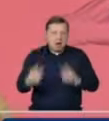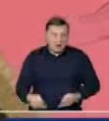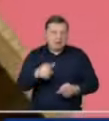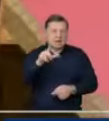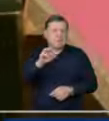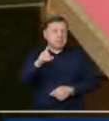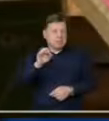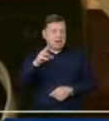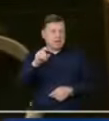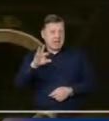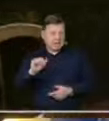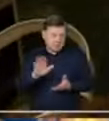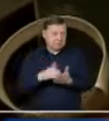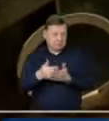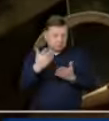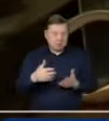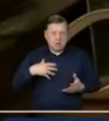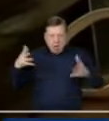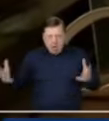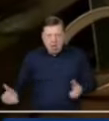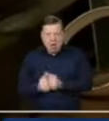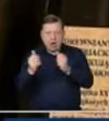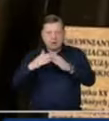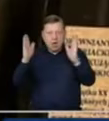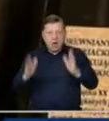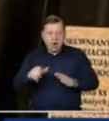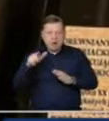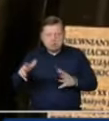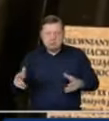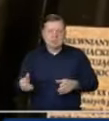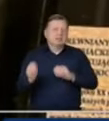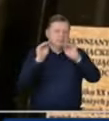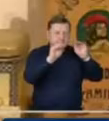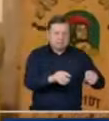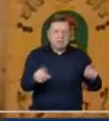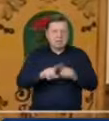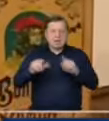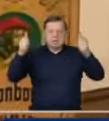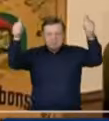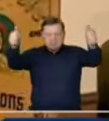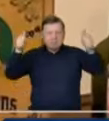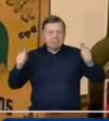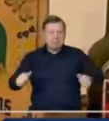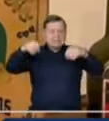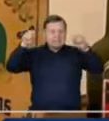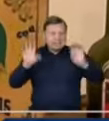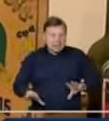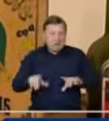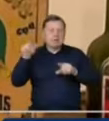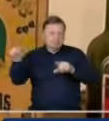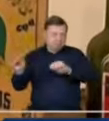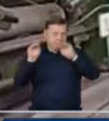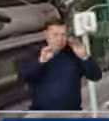sklepu Marii Wojnarskiej. Odnaleziono je w jednej z kamienic. Są również szyldy nieistniejących już sklepów. Przyszli graficy mogą się tu